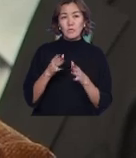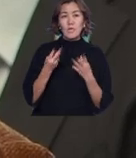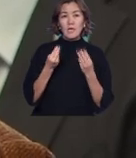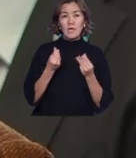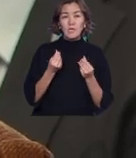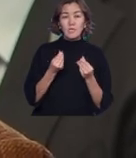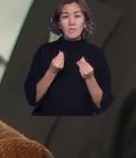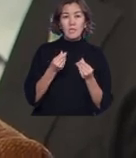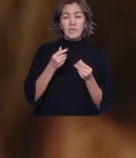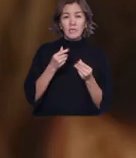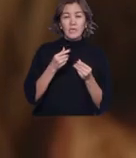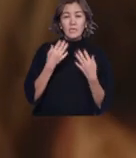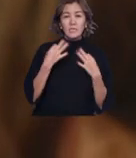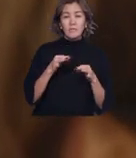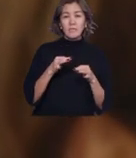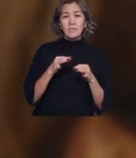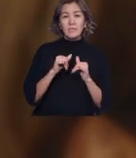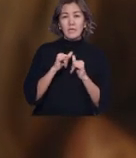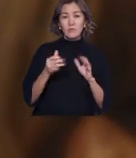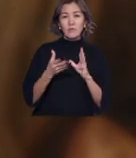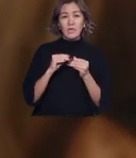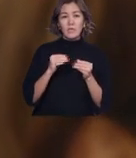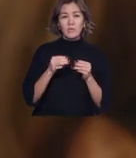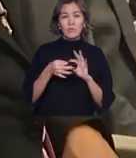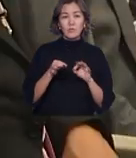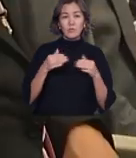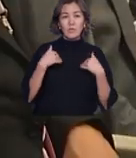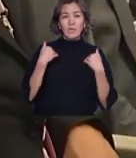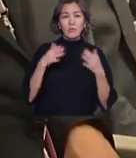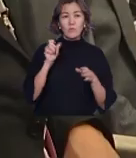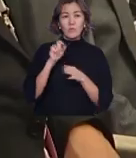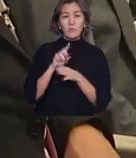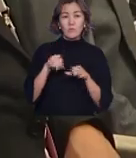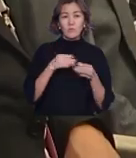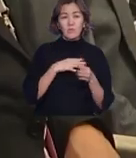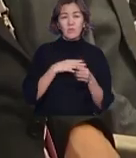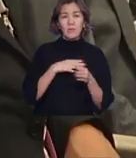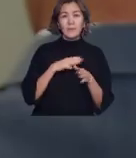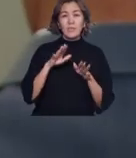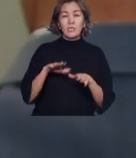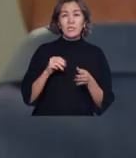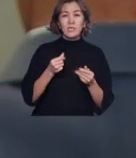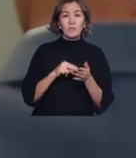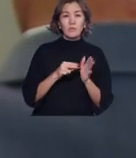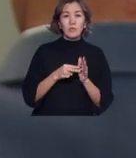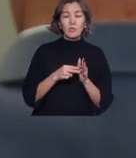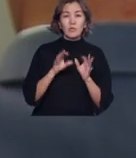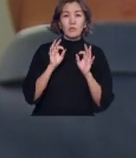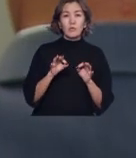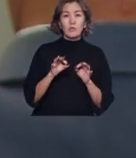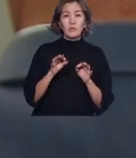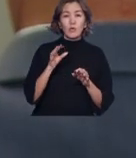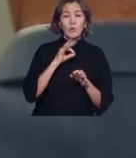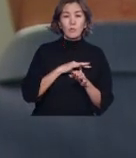жүйесінің қаржылық дербестігін арттыру үшін нақты ұсыныстар әзірлеуге тапсырма берді. Жергілікті бюджет қаржысының дұрыс әрі